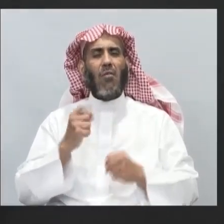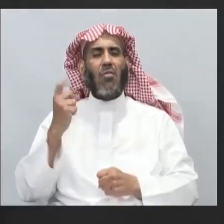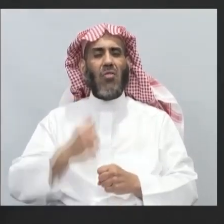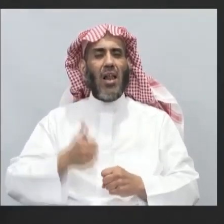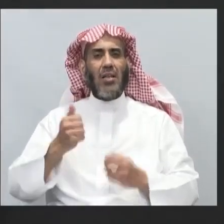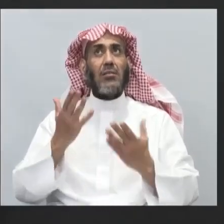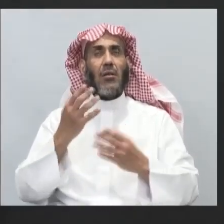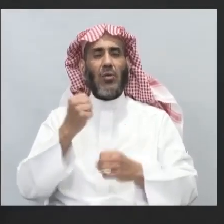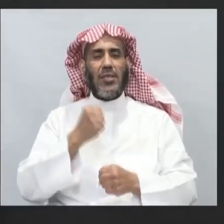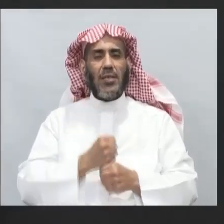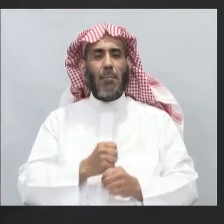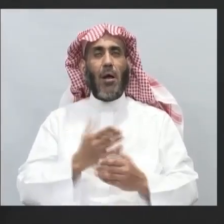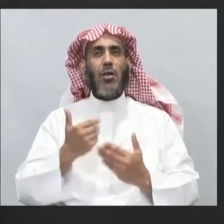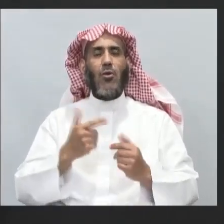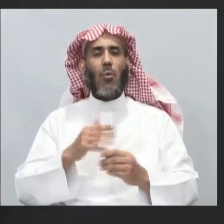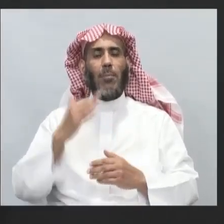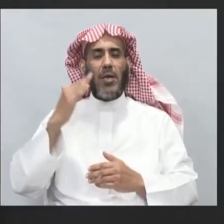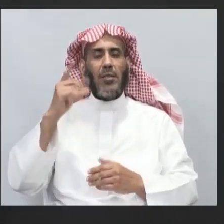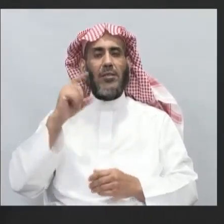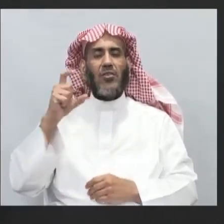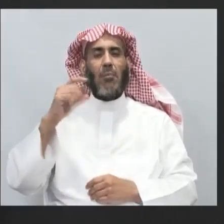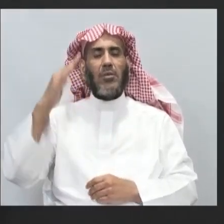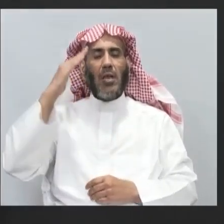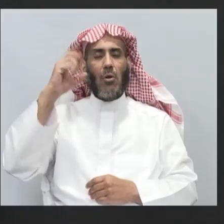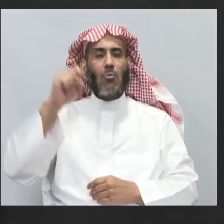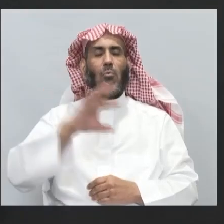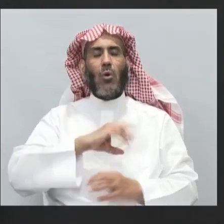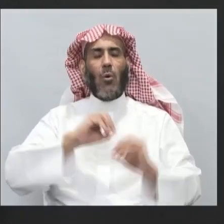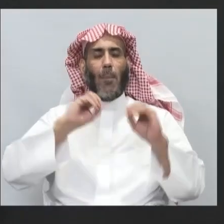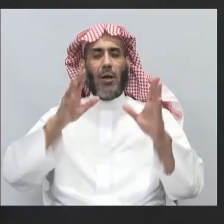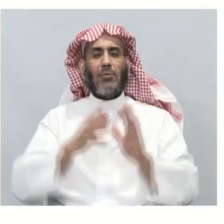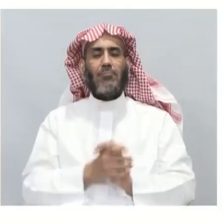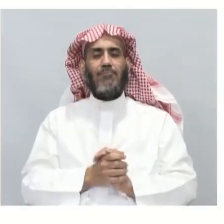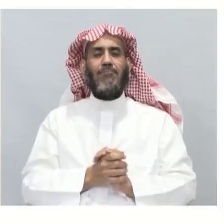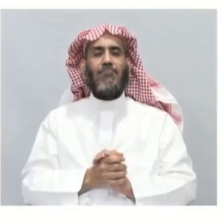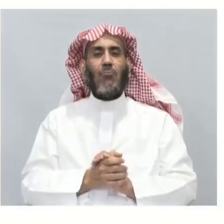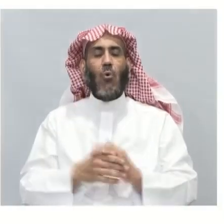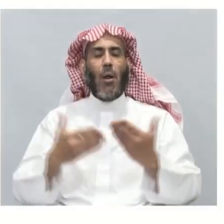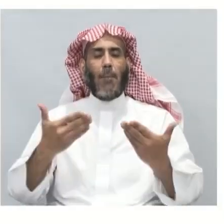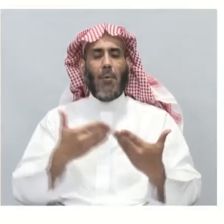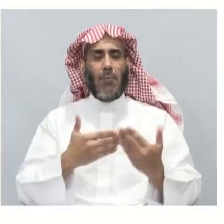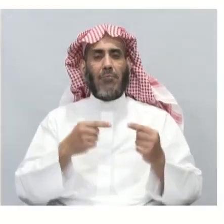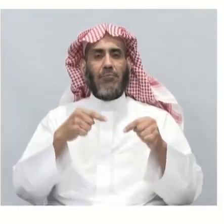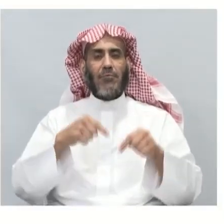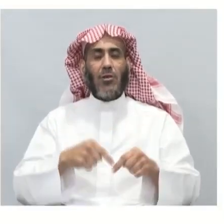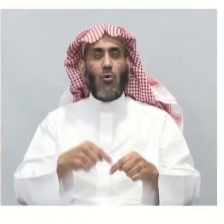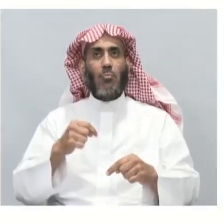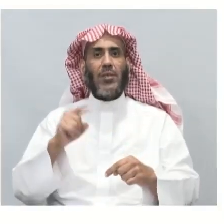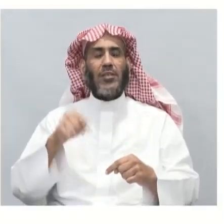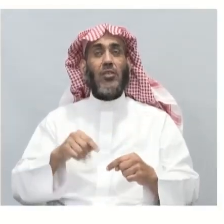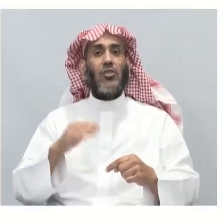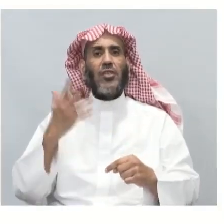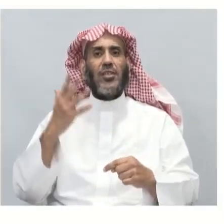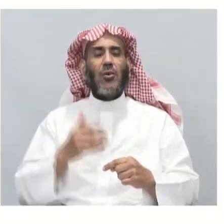التسليم وبعد احييكم اعزائي الطلاب بتحيه الاسلام سلام الله عليكم ورحمته وبركاته واهلا ومرحبا بكم في يوم جديد